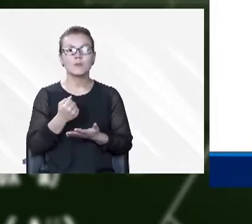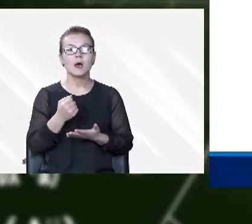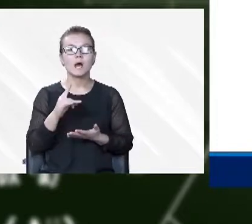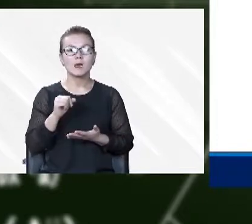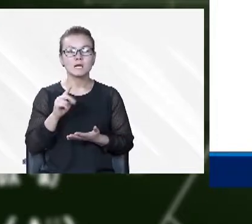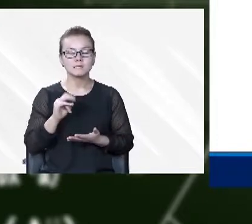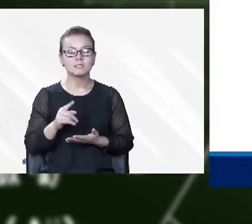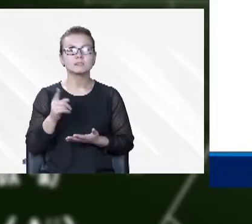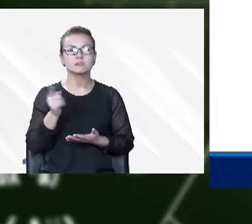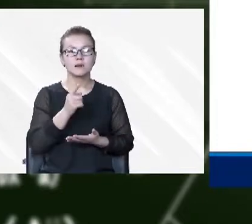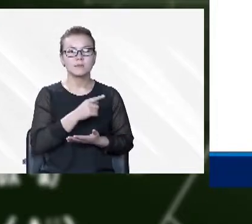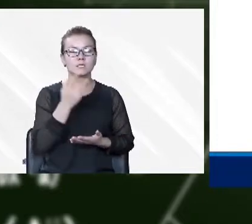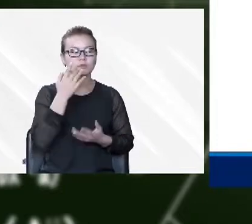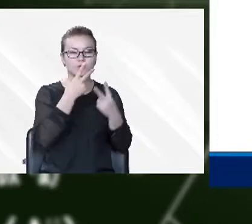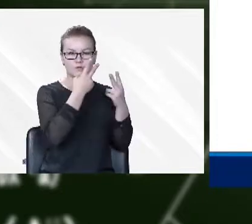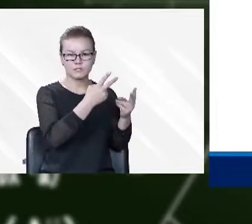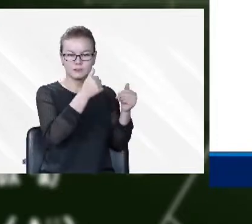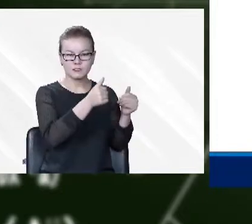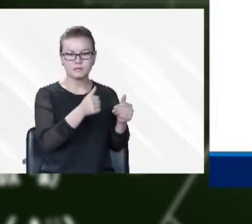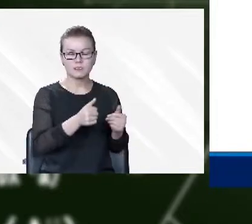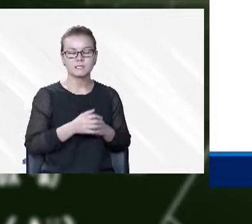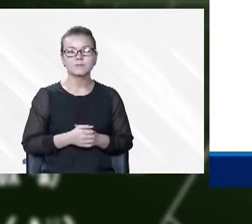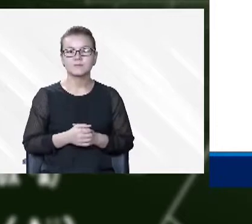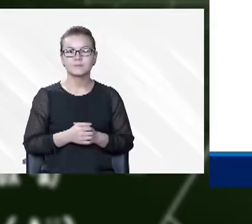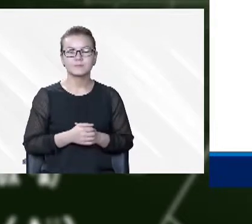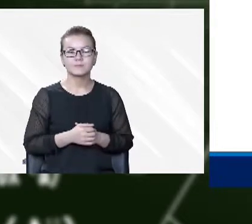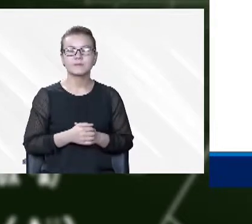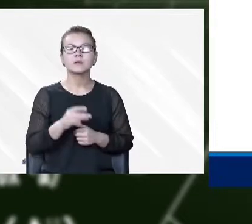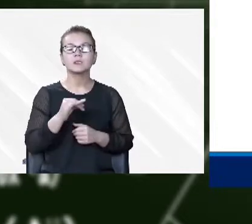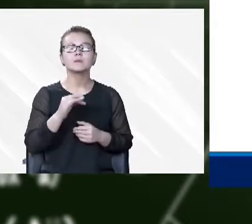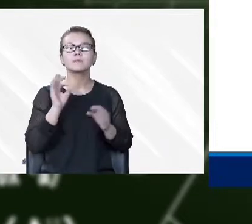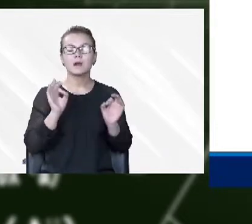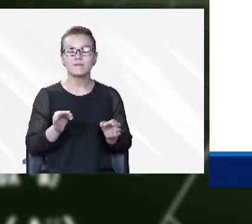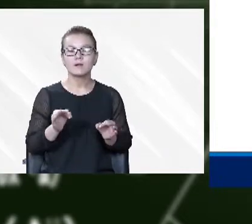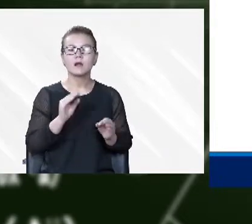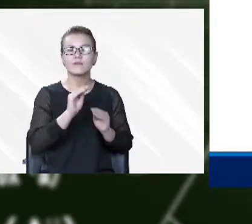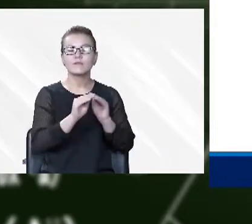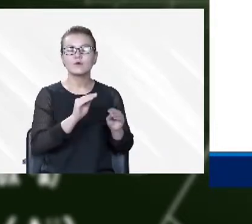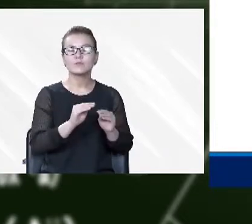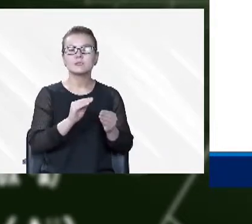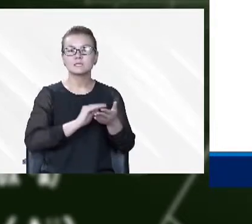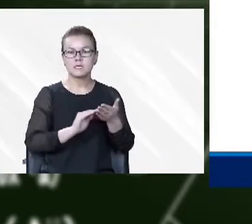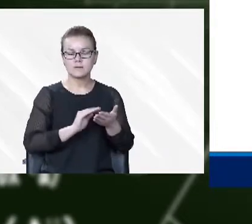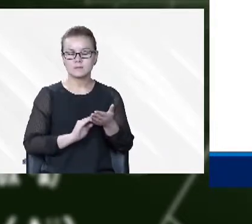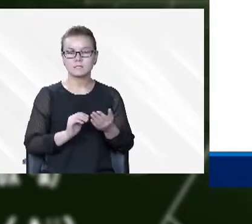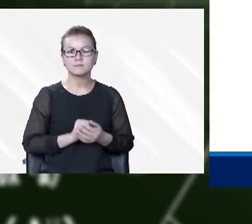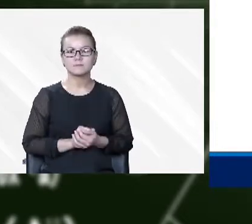разность дробей, которые вы видите на экране. И правильно оформим запись